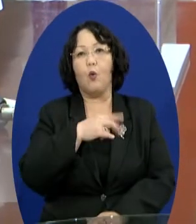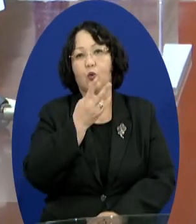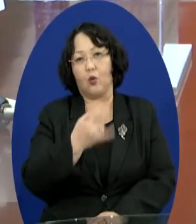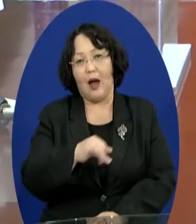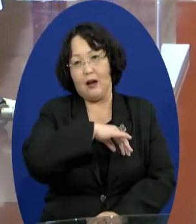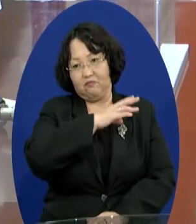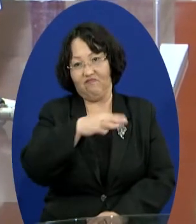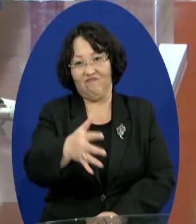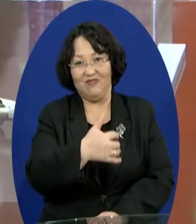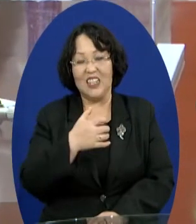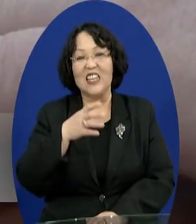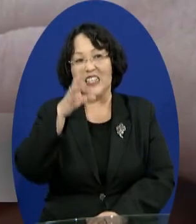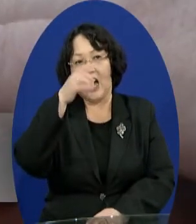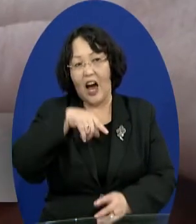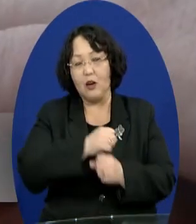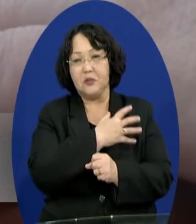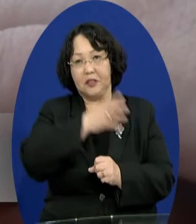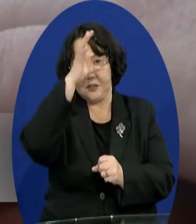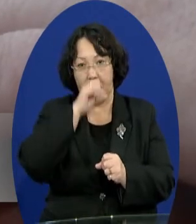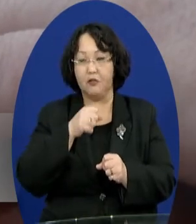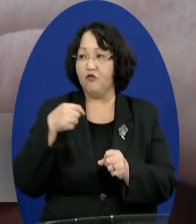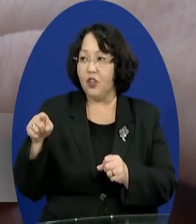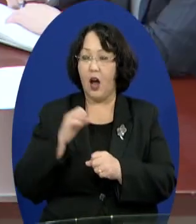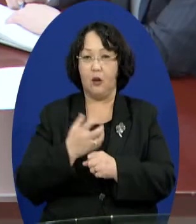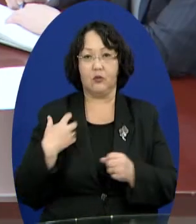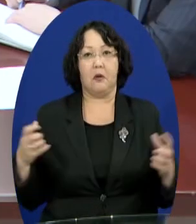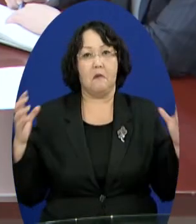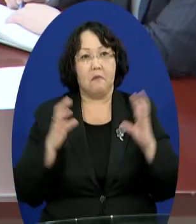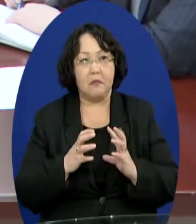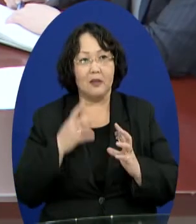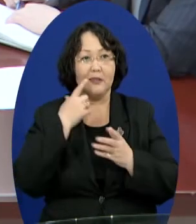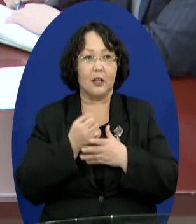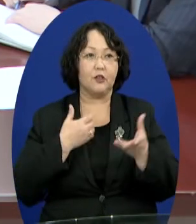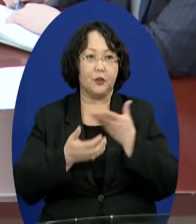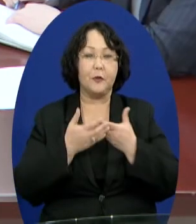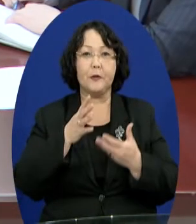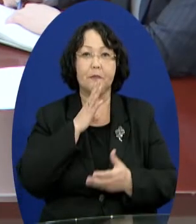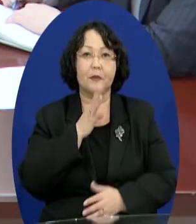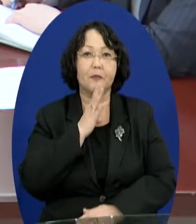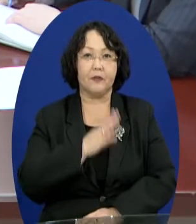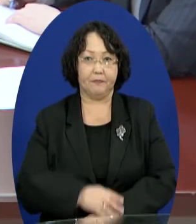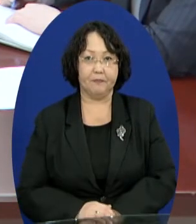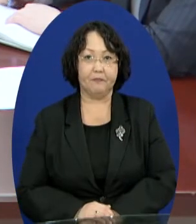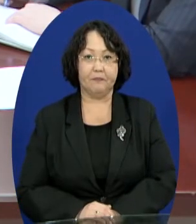болон бусад албаны хүмүүстэй уулзаж, хоёр улс хамтран ажиллах чиглэлээр санал солилцох товтой байна.